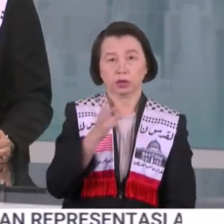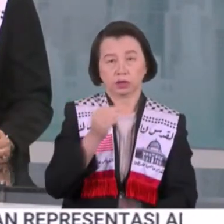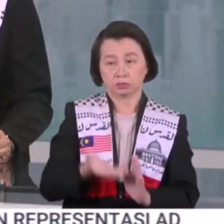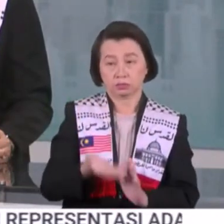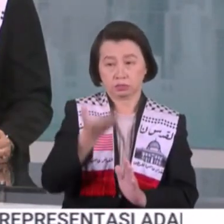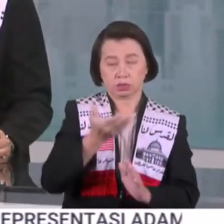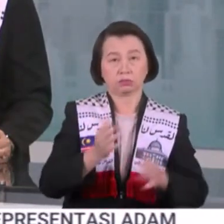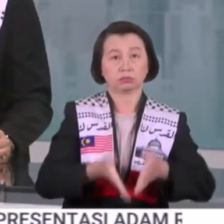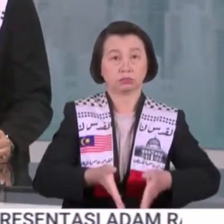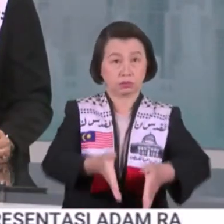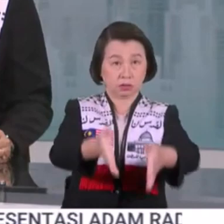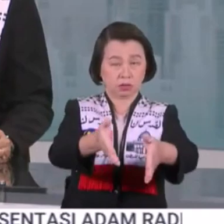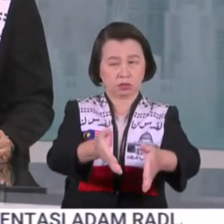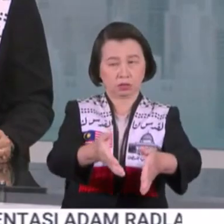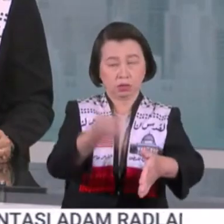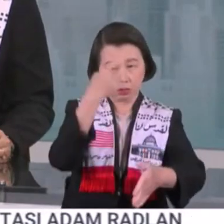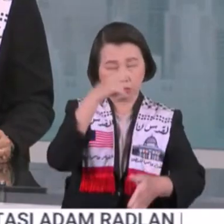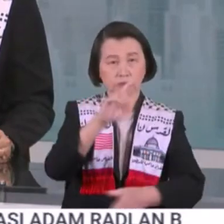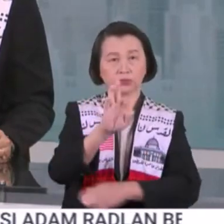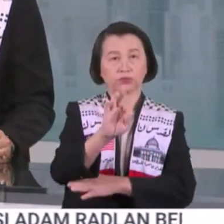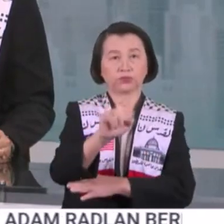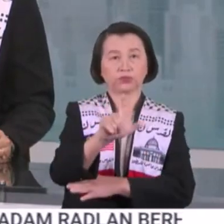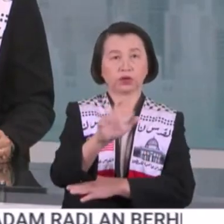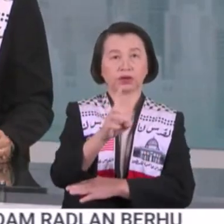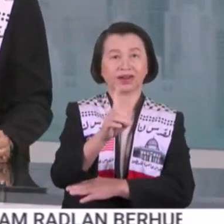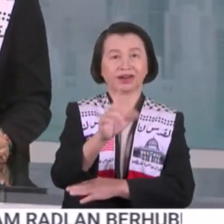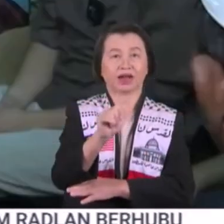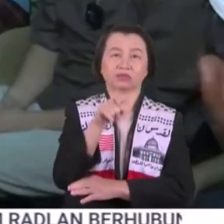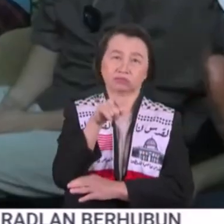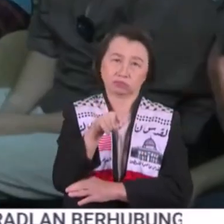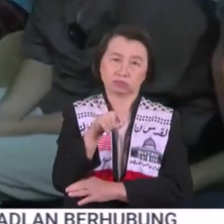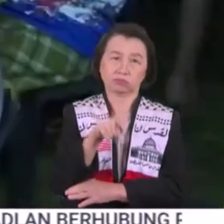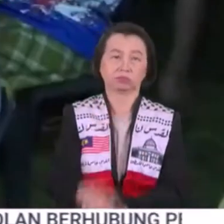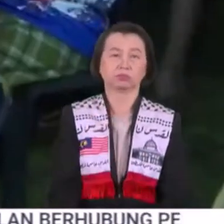menaik taraf infrastruktur jalan ke Felda tersebut.